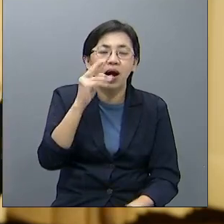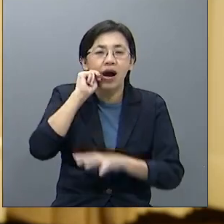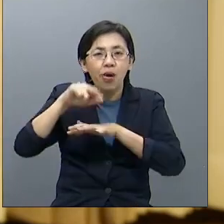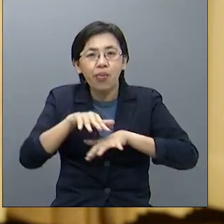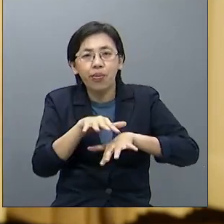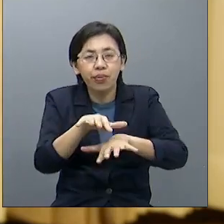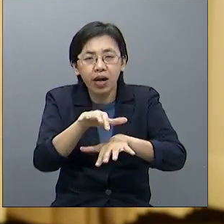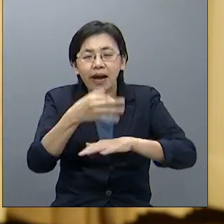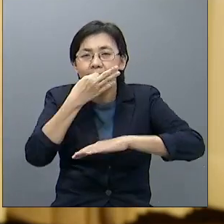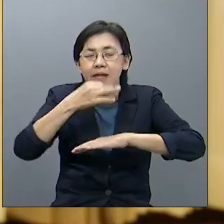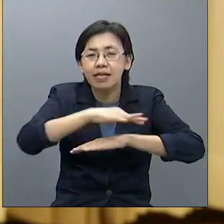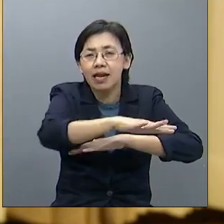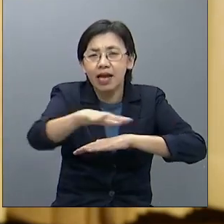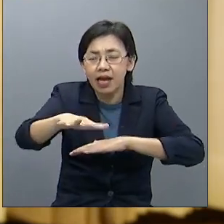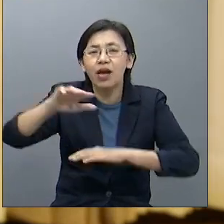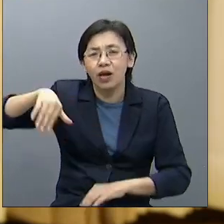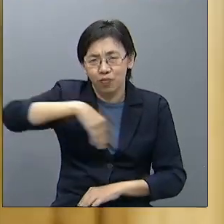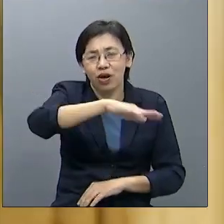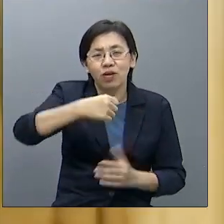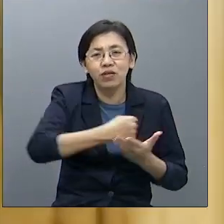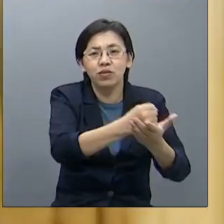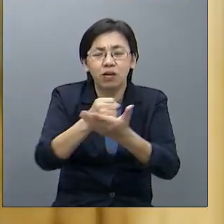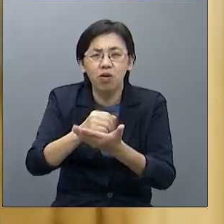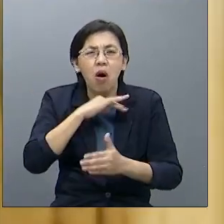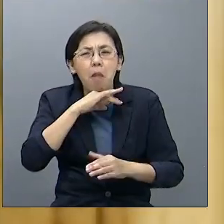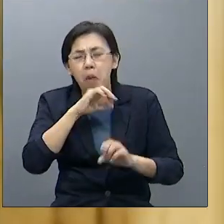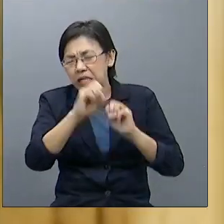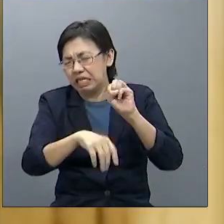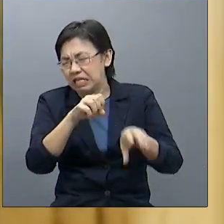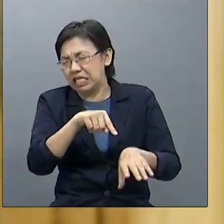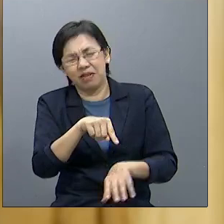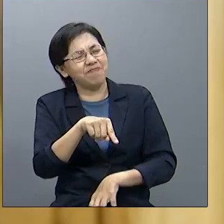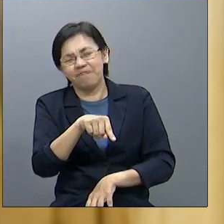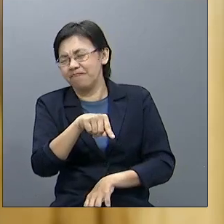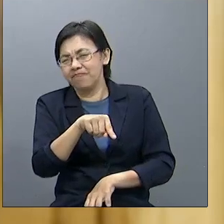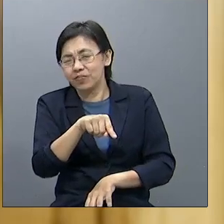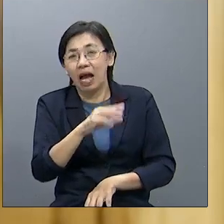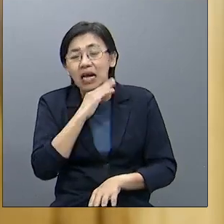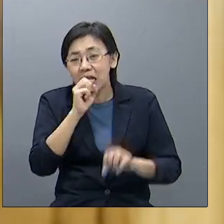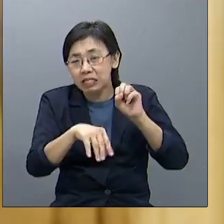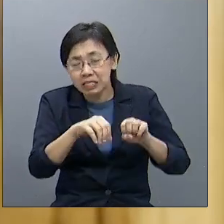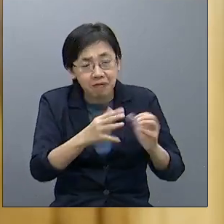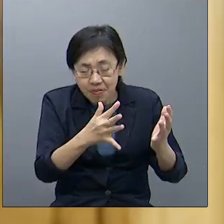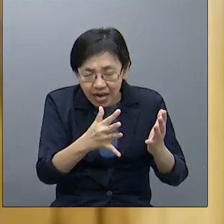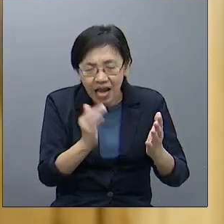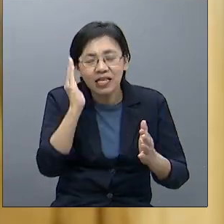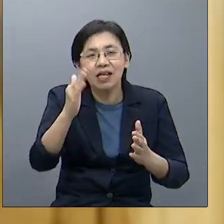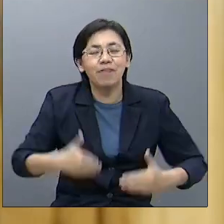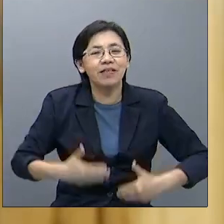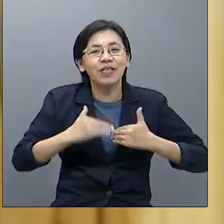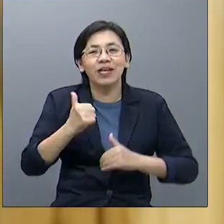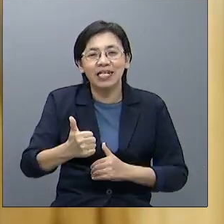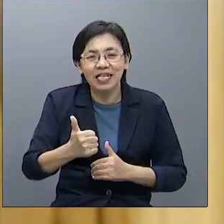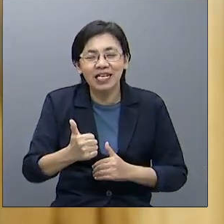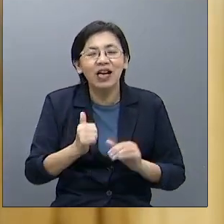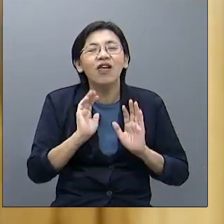นเรื่องของเราทุกคนโดยเฉพาะเรื่องของขยะผมเชื่อว่าเราจะมีวันที่สดใสได้มากกว่านี้ครับดังนั้นฝากทุกคนด้วยขอให้ร่ว